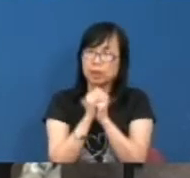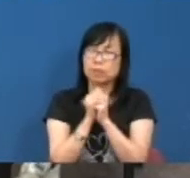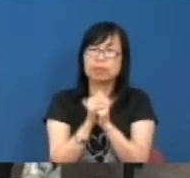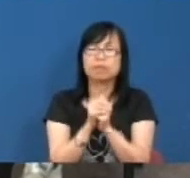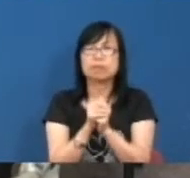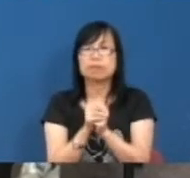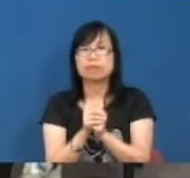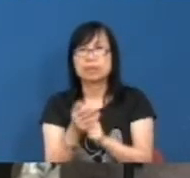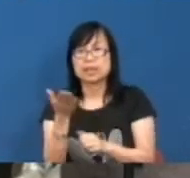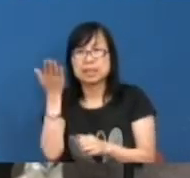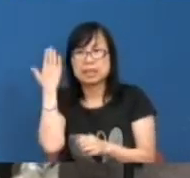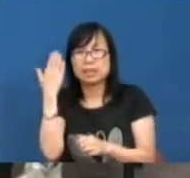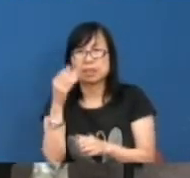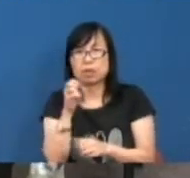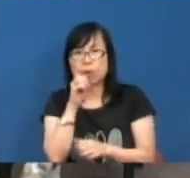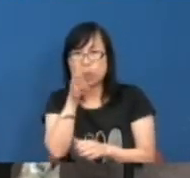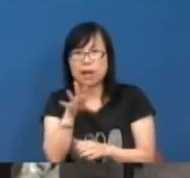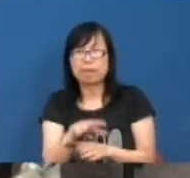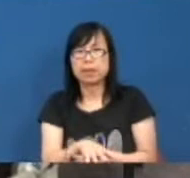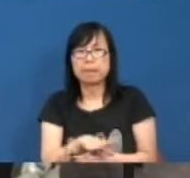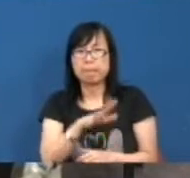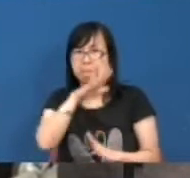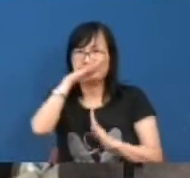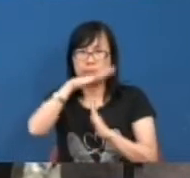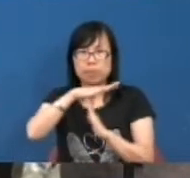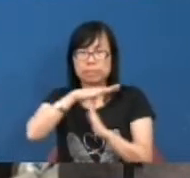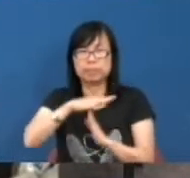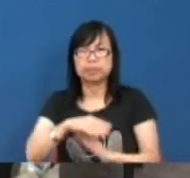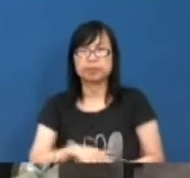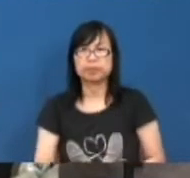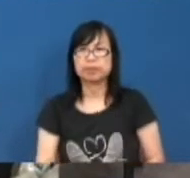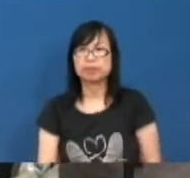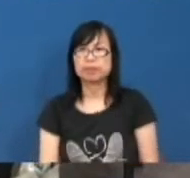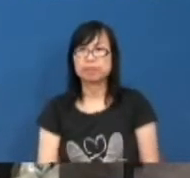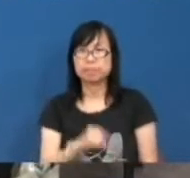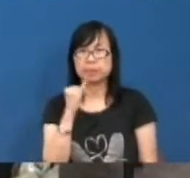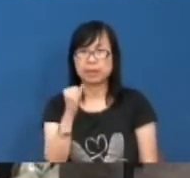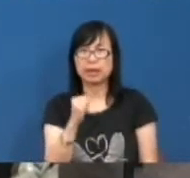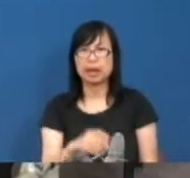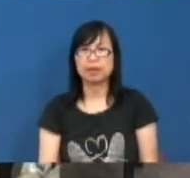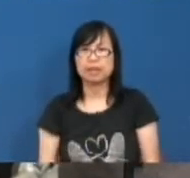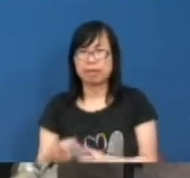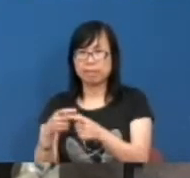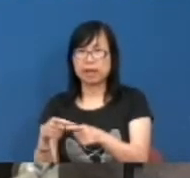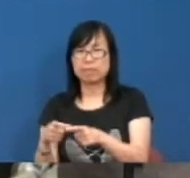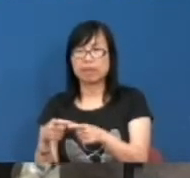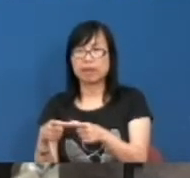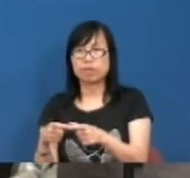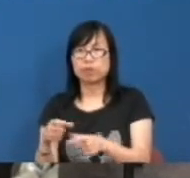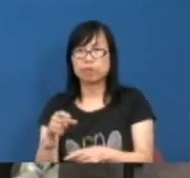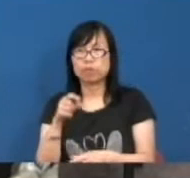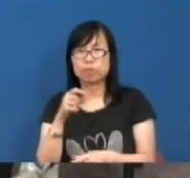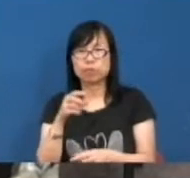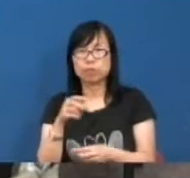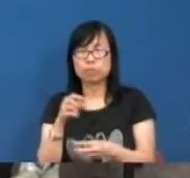時咧，佢個政策上咧就話死都唔得噶啦。好啦，今次咧，蛋撻巡撫咧就講咗，咁就即刻又